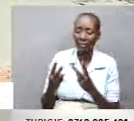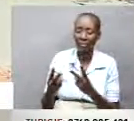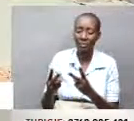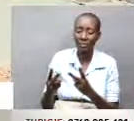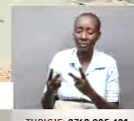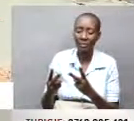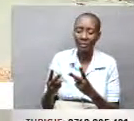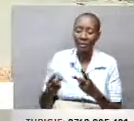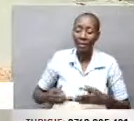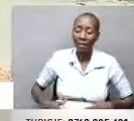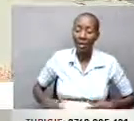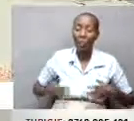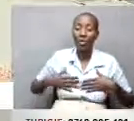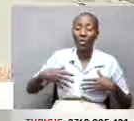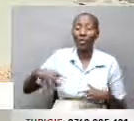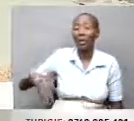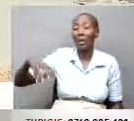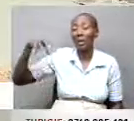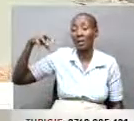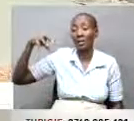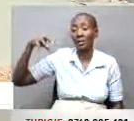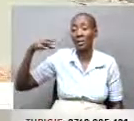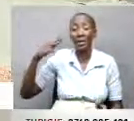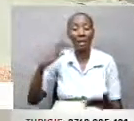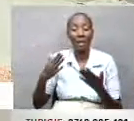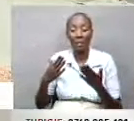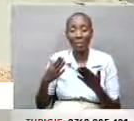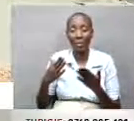ya mtu mkubwa karibu umri ya